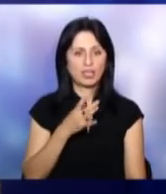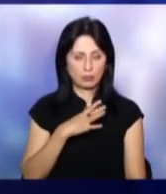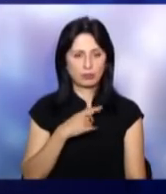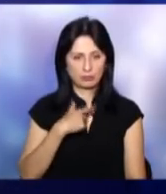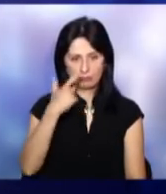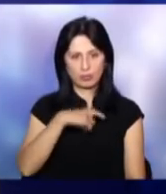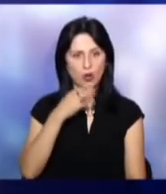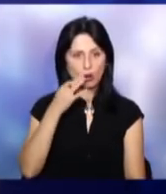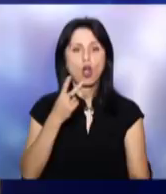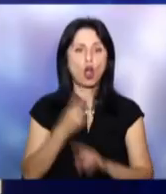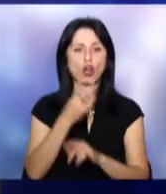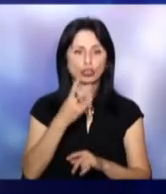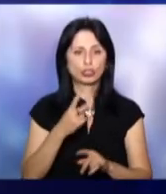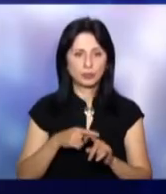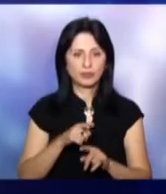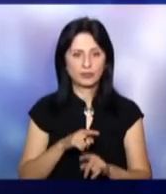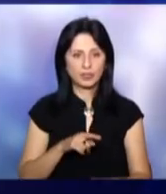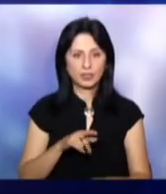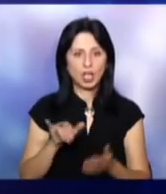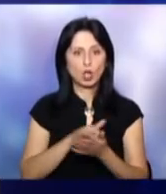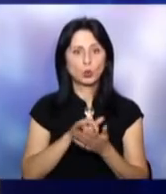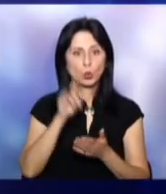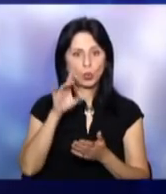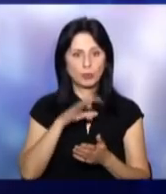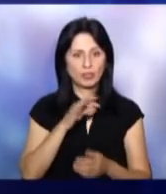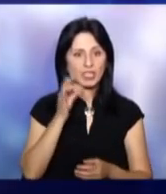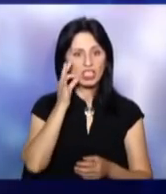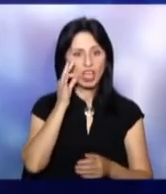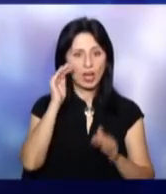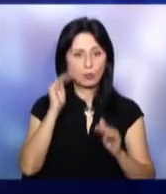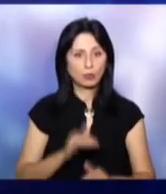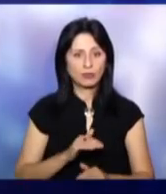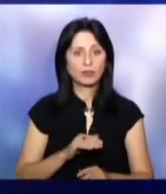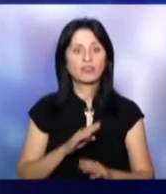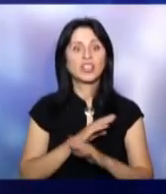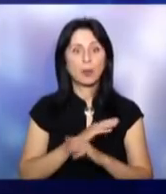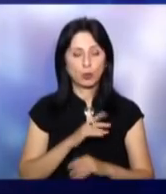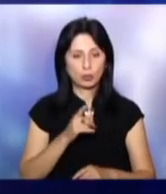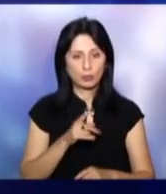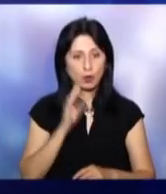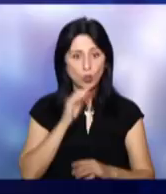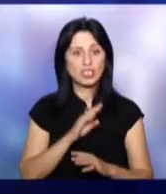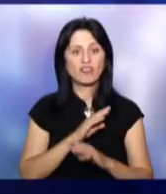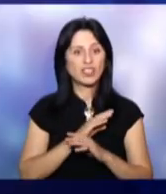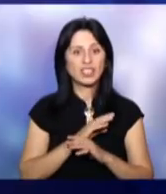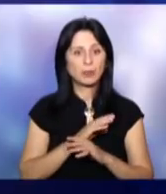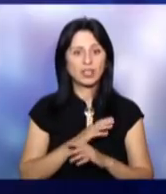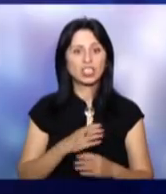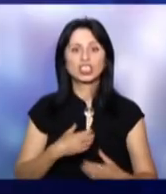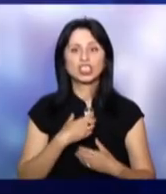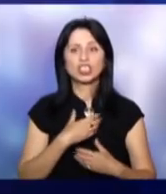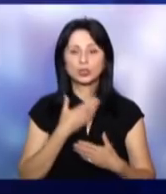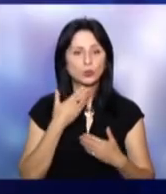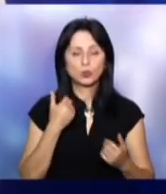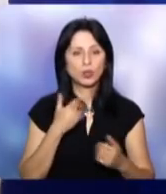მქონდა, ორჯერ მქონდა ასეთი ეპიზოდი, ახლა ნიუ-იორკში მქონდა, კიდევ შაქარი დამივარდა და უკვდებოდი. და როდესაც კვდები, არ არსებობს არც შიში, არც